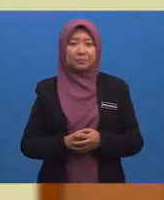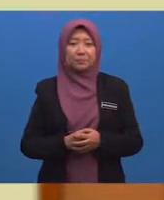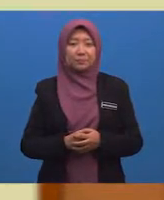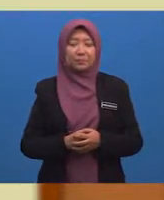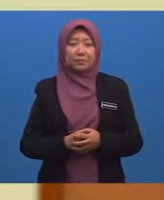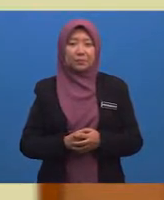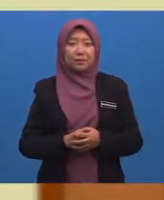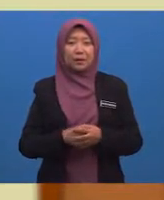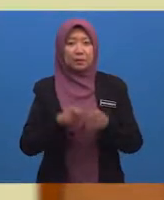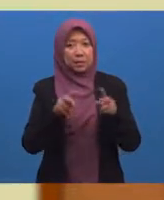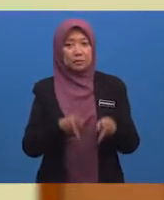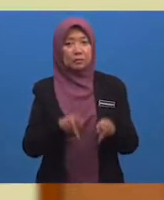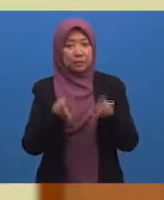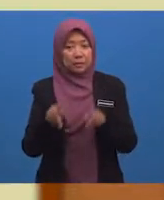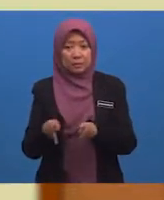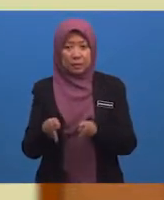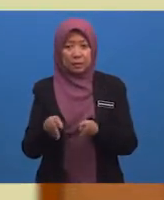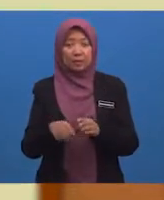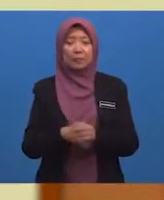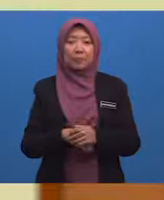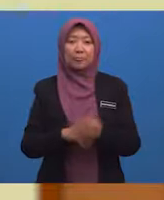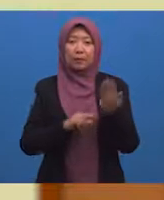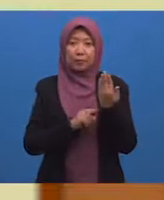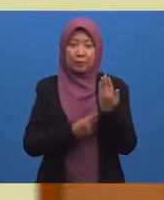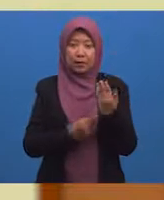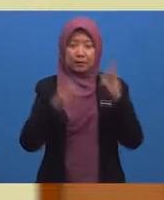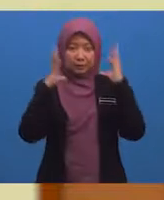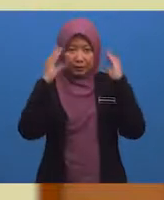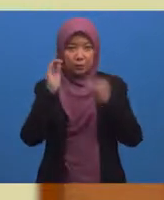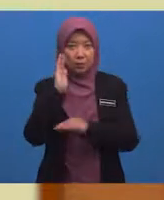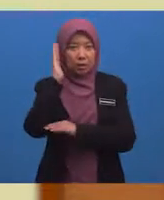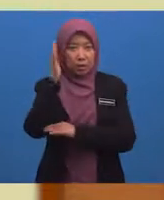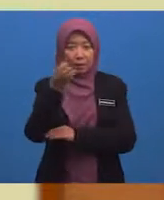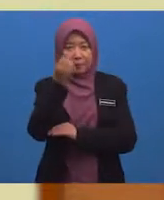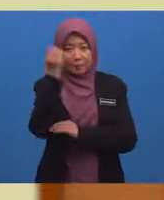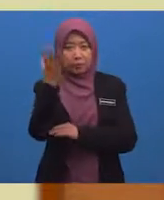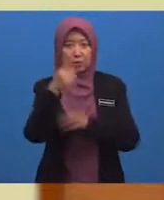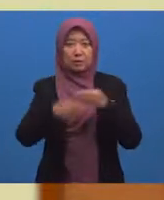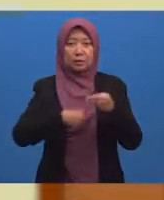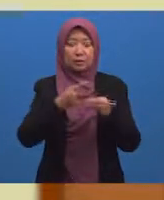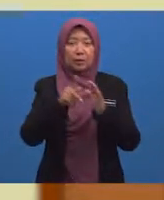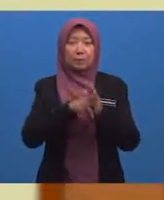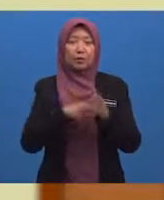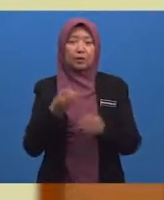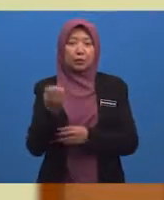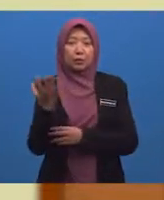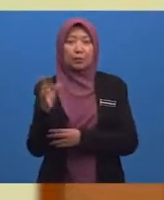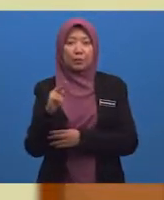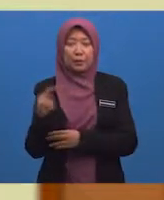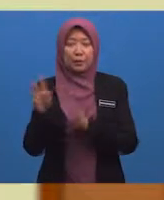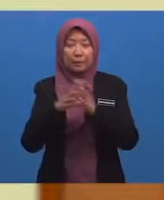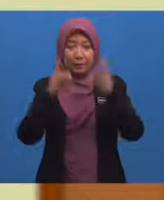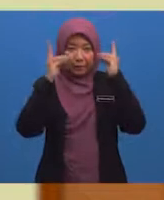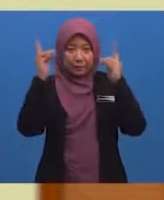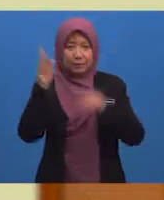Para pelajar, sebagai pembuka bicara, cikgu akan menerangkan tentang perkembangan pendidikan di Aceh